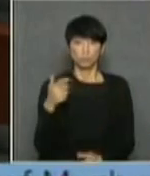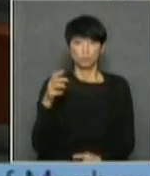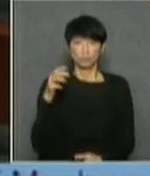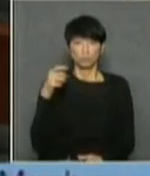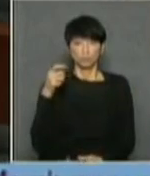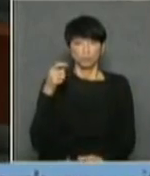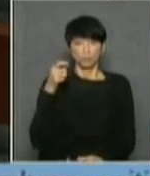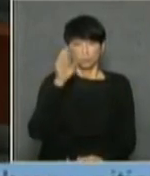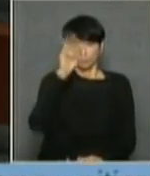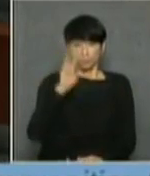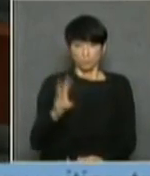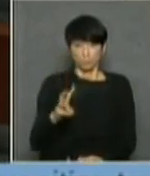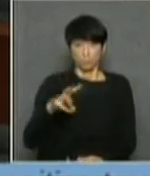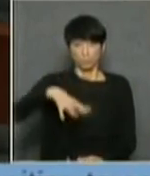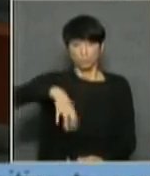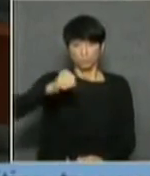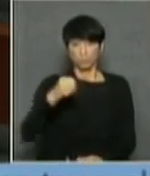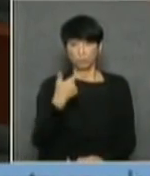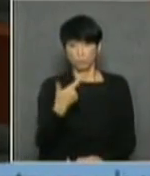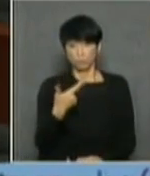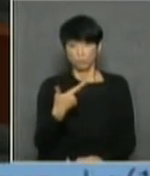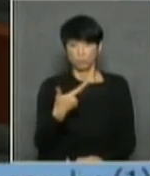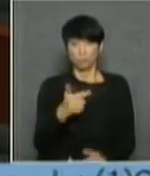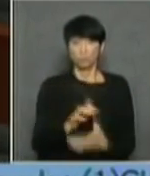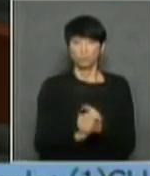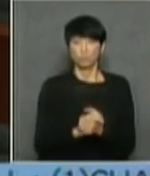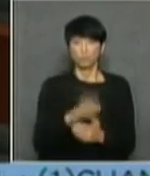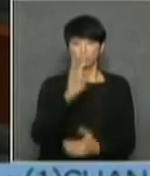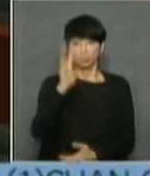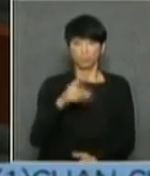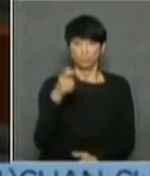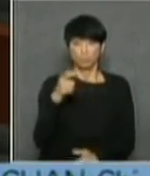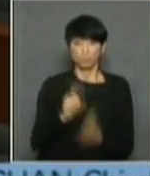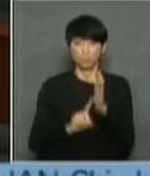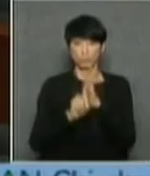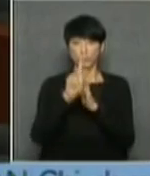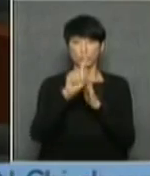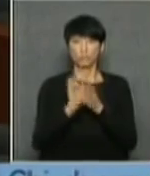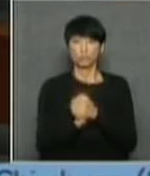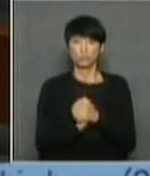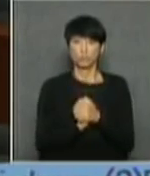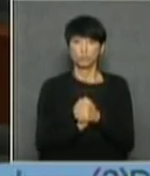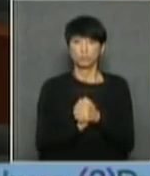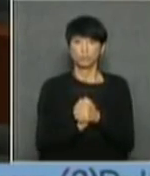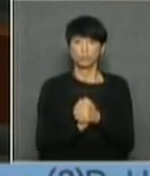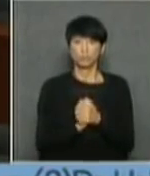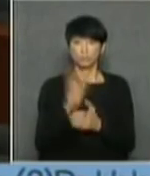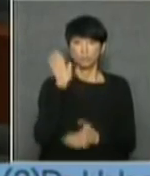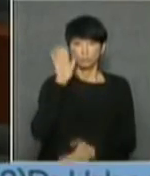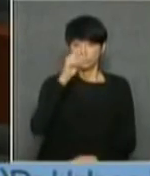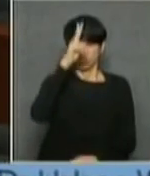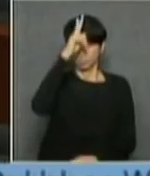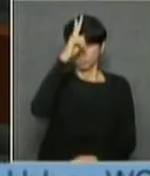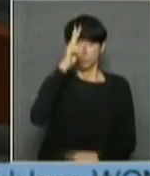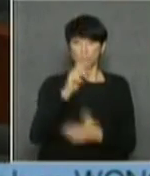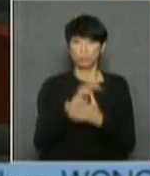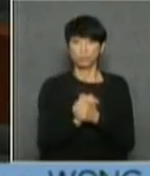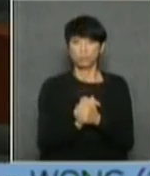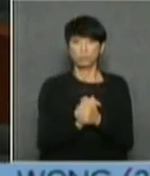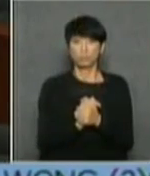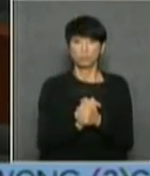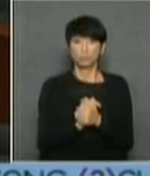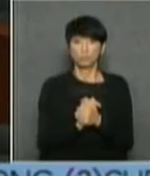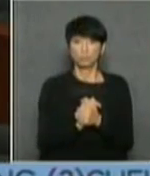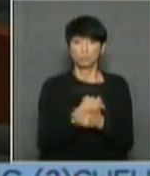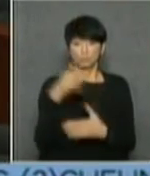用係越嚟越貴，每度水嘅費用呢係會越嚟越高嘅。咁所以呢我哋希望即係政府呢係能夠係